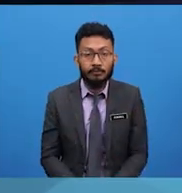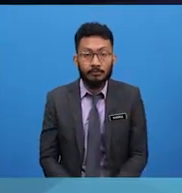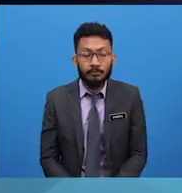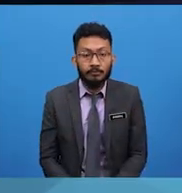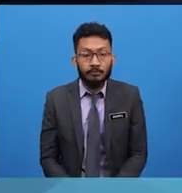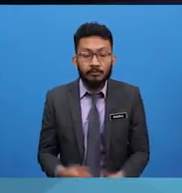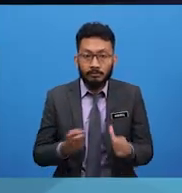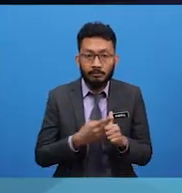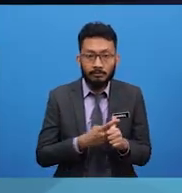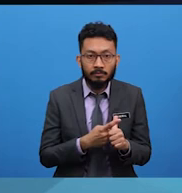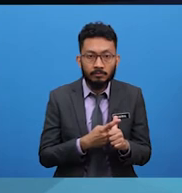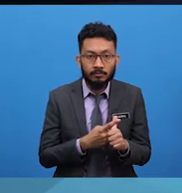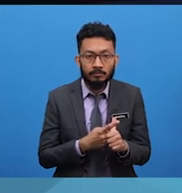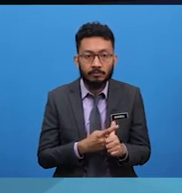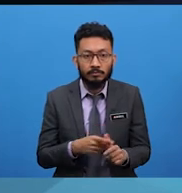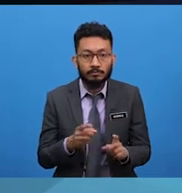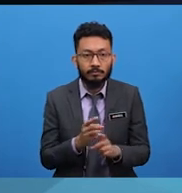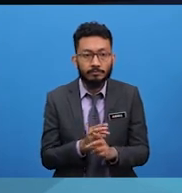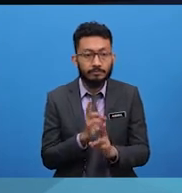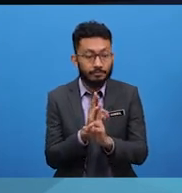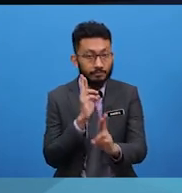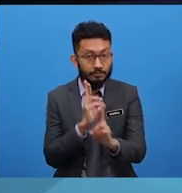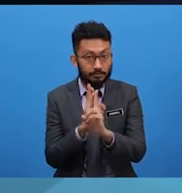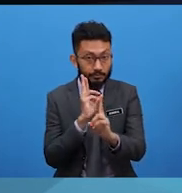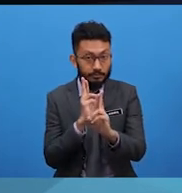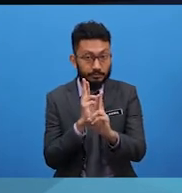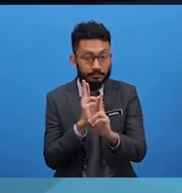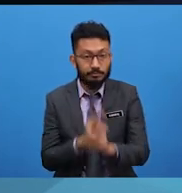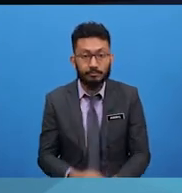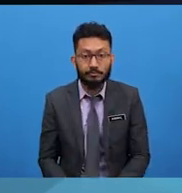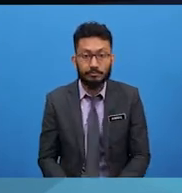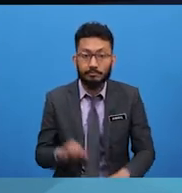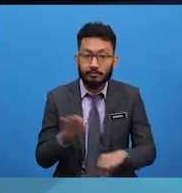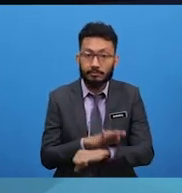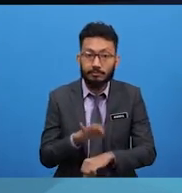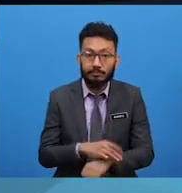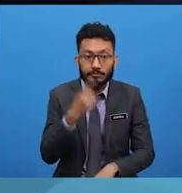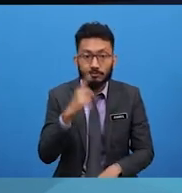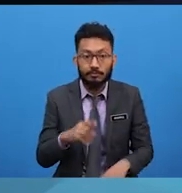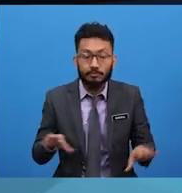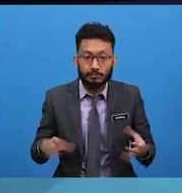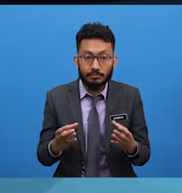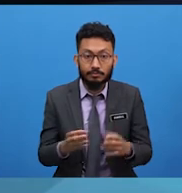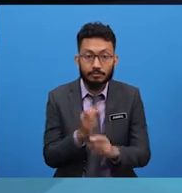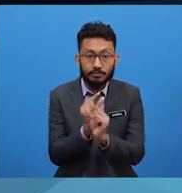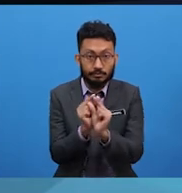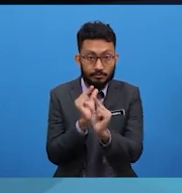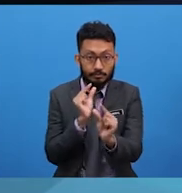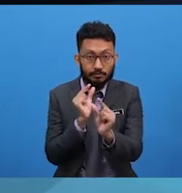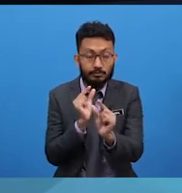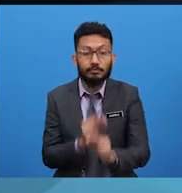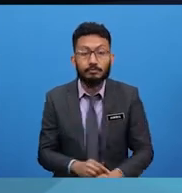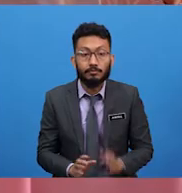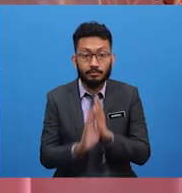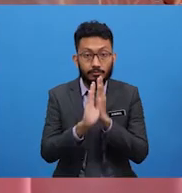Pertama, pembaris lurus. Pembaris ini berfungsi untuk membuat garis lurus ketika mendraf